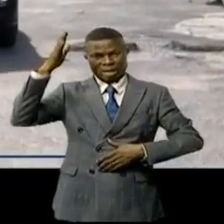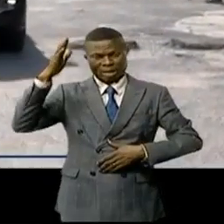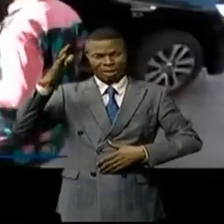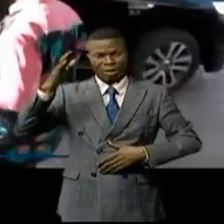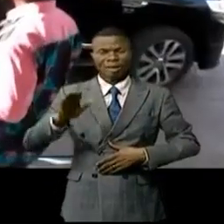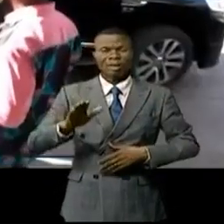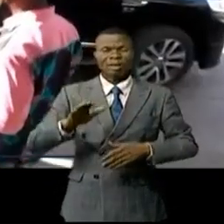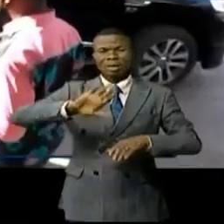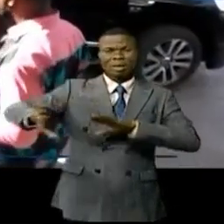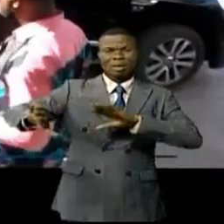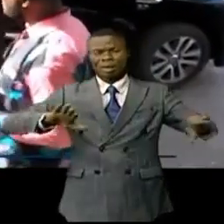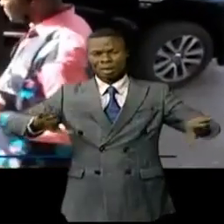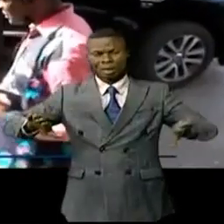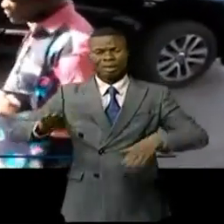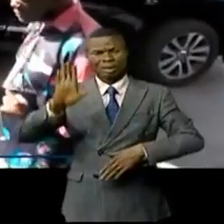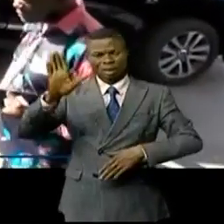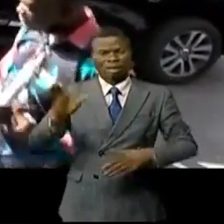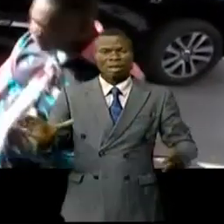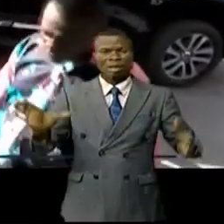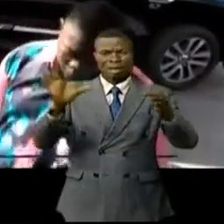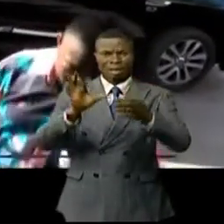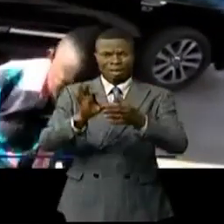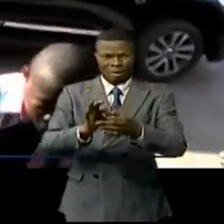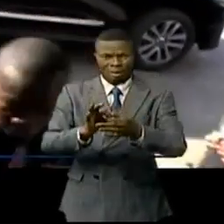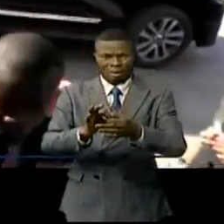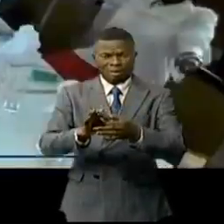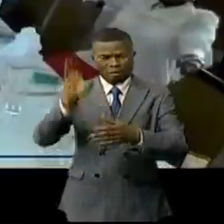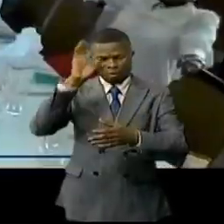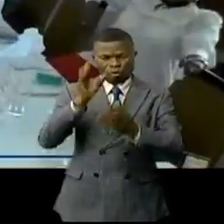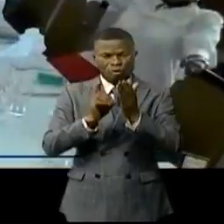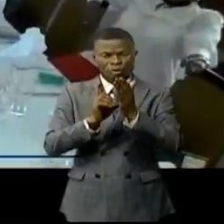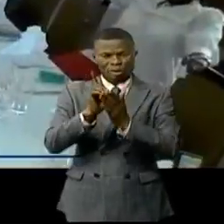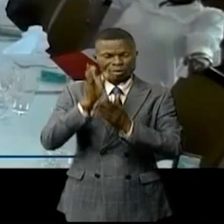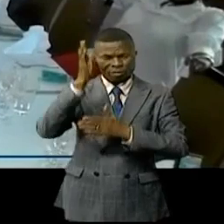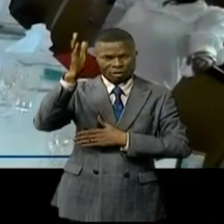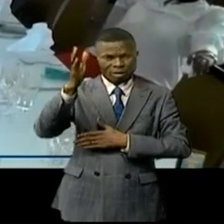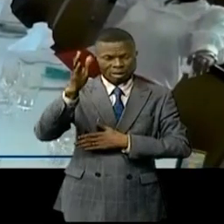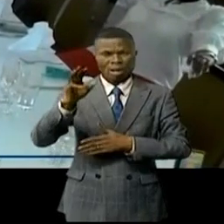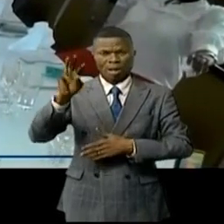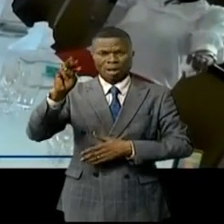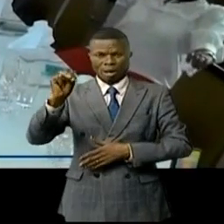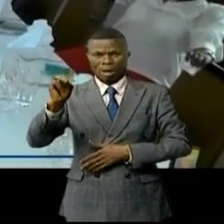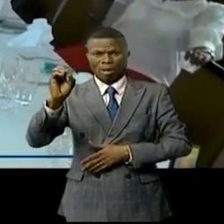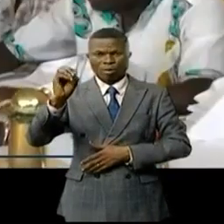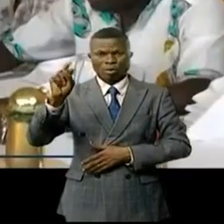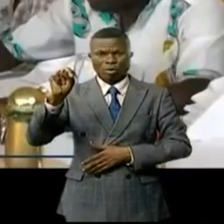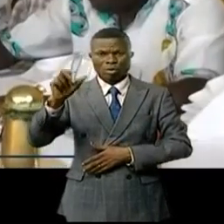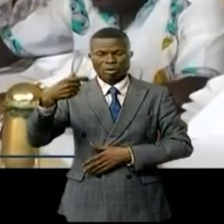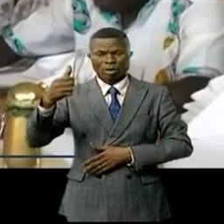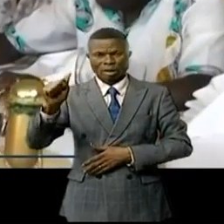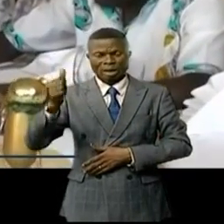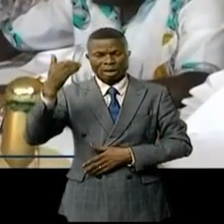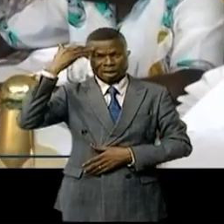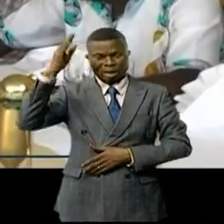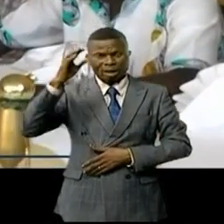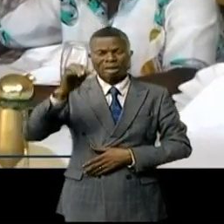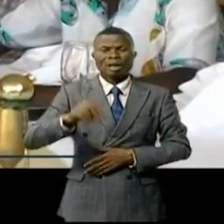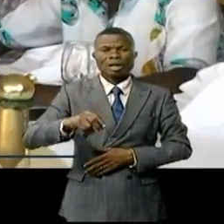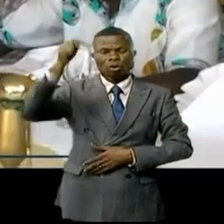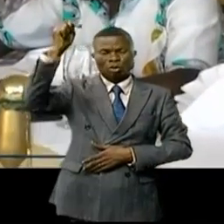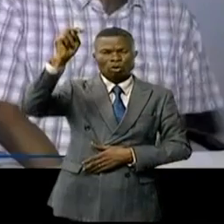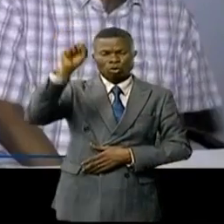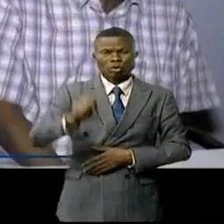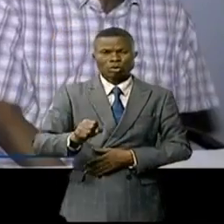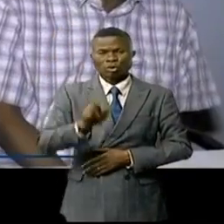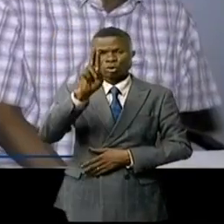démembrements, se retrouvait pour une profonde réflexion sur son avenir. La Mongala, l'Équateur, le Nord et le Sud Ubangi, ainsi